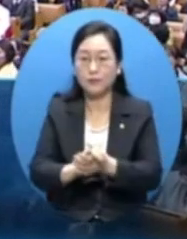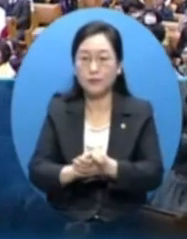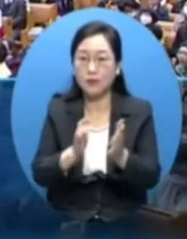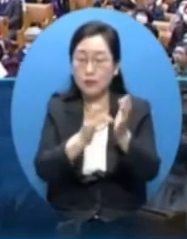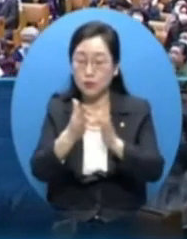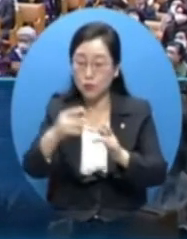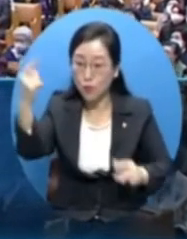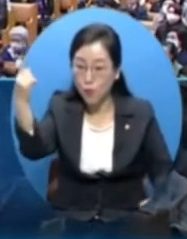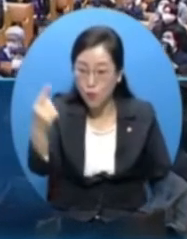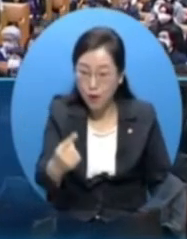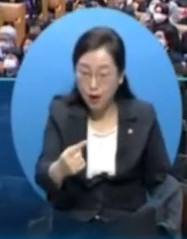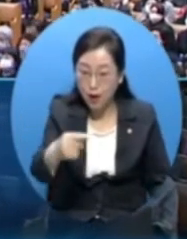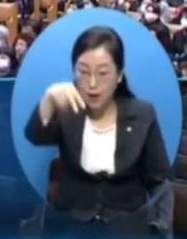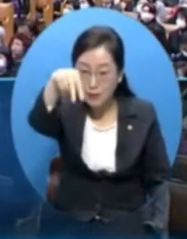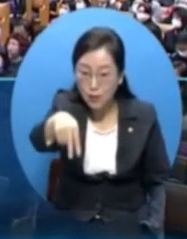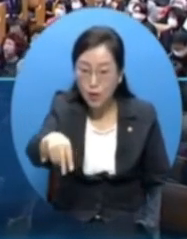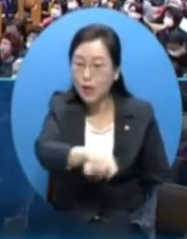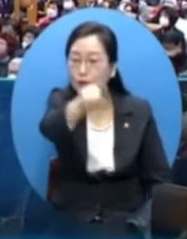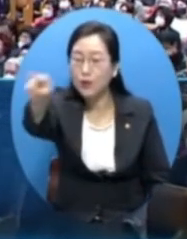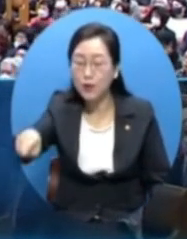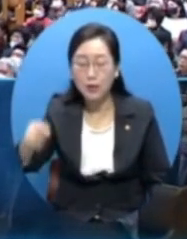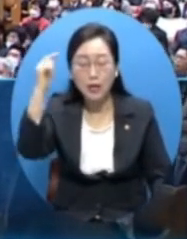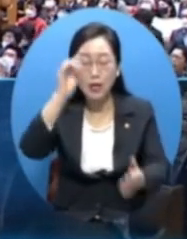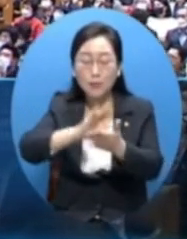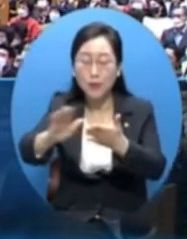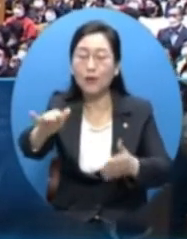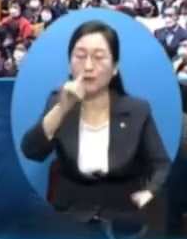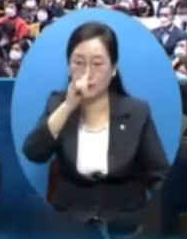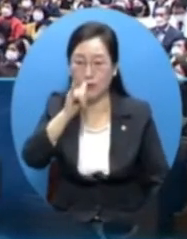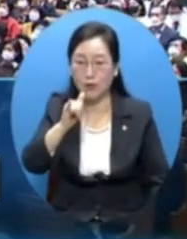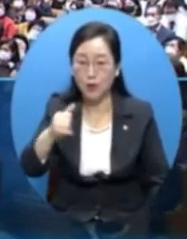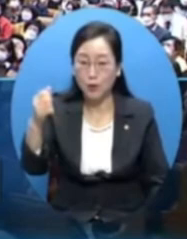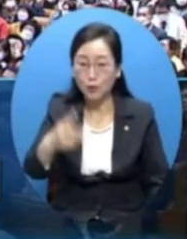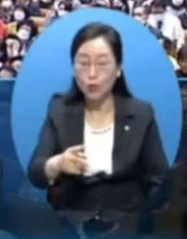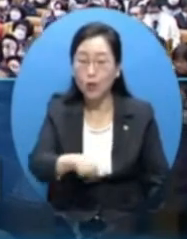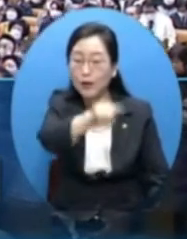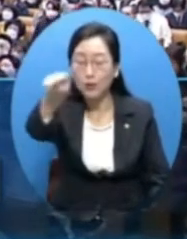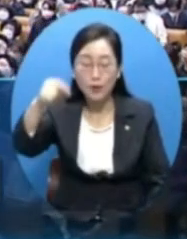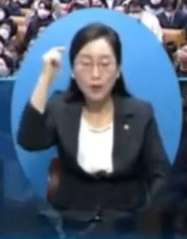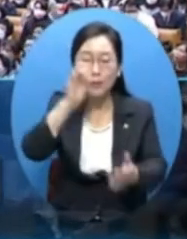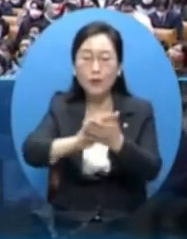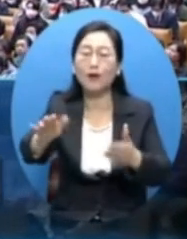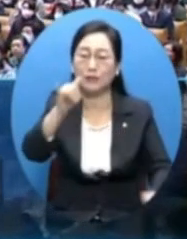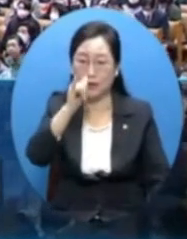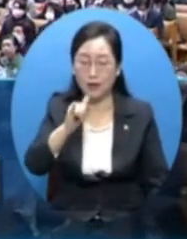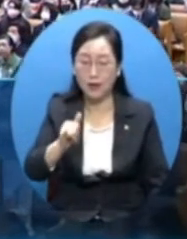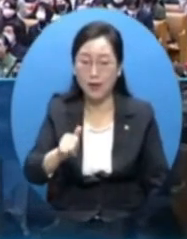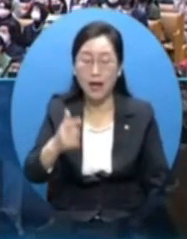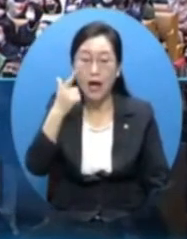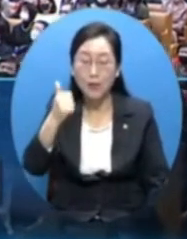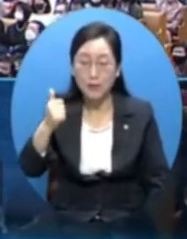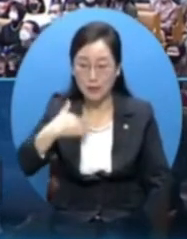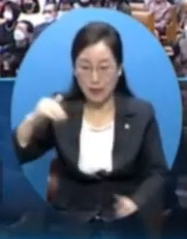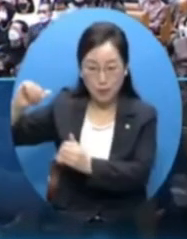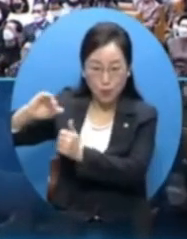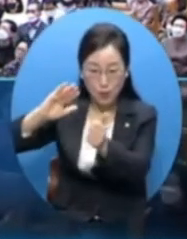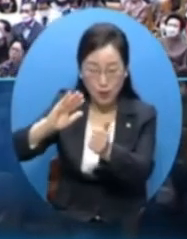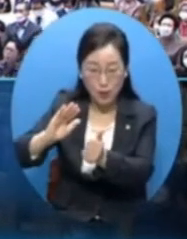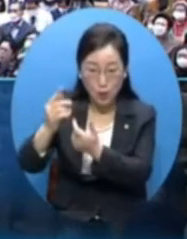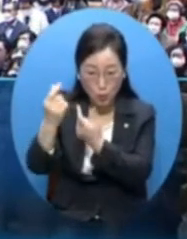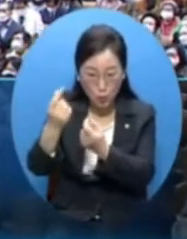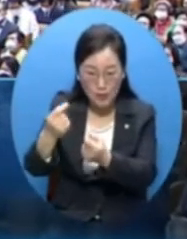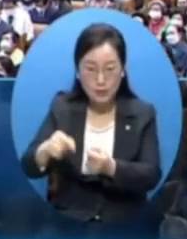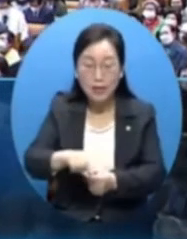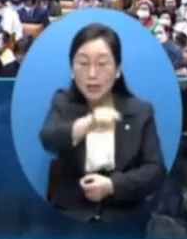이르시되 너희에게 평강이 있을지어다. 예수께서 또 이르시되 너희에게 평강이 있을지어다. 아버지께서 나를 보내신 것 같이